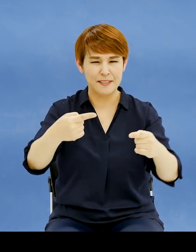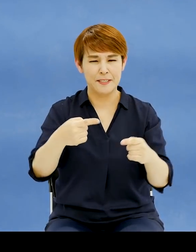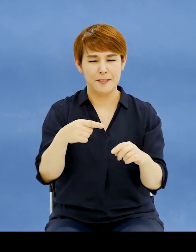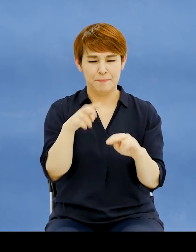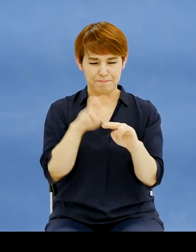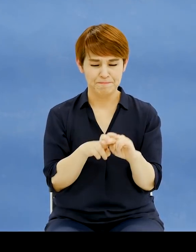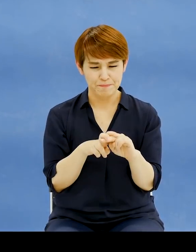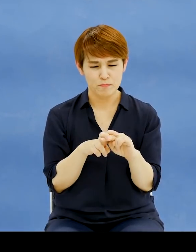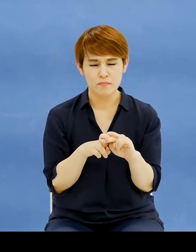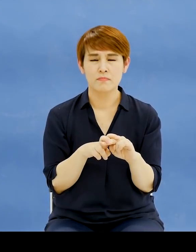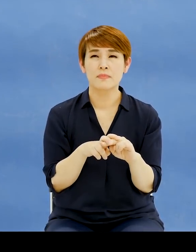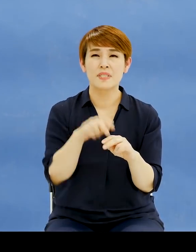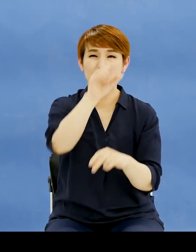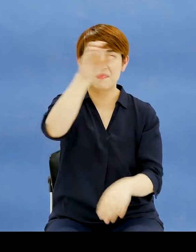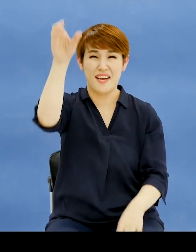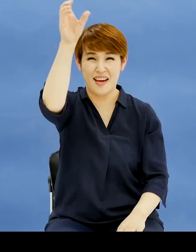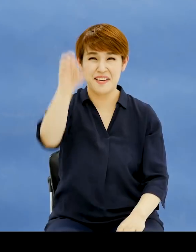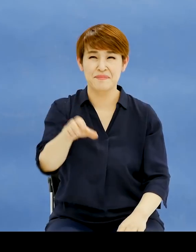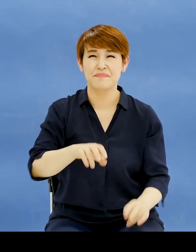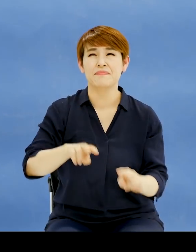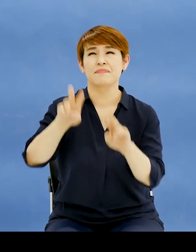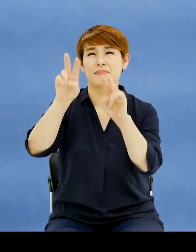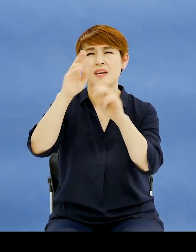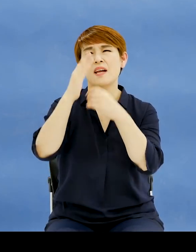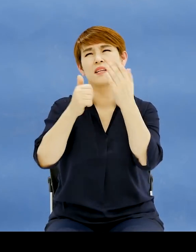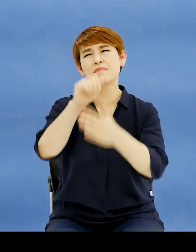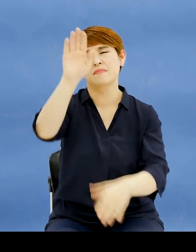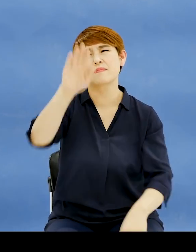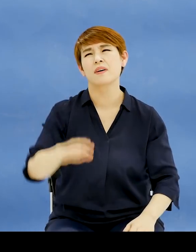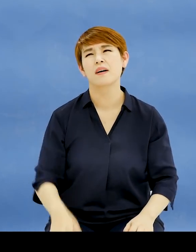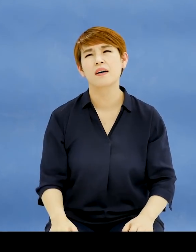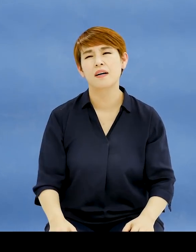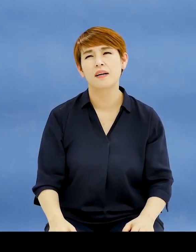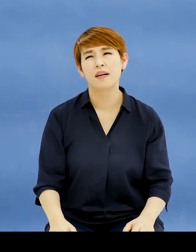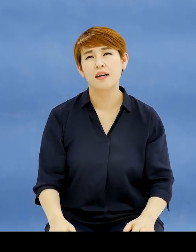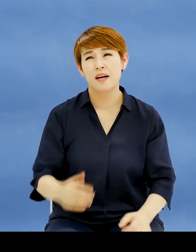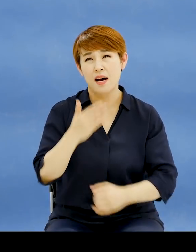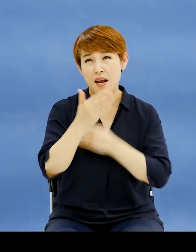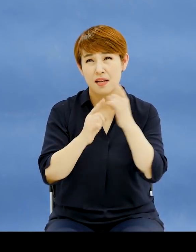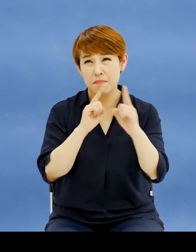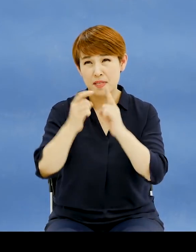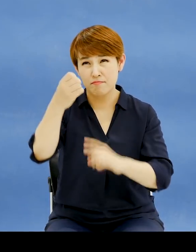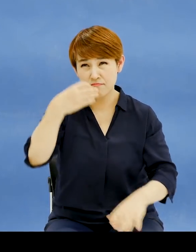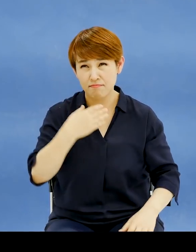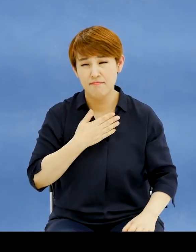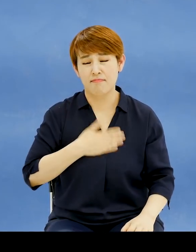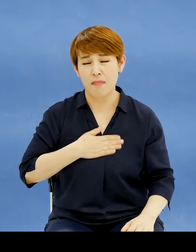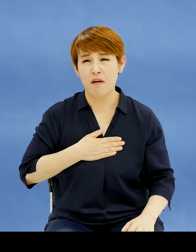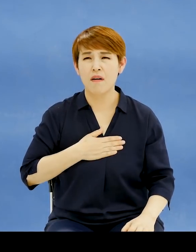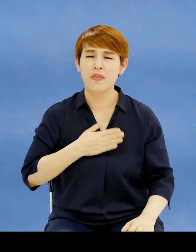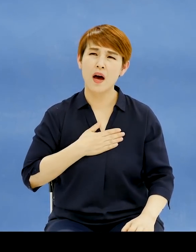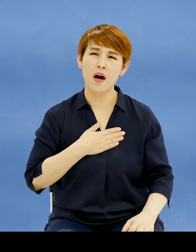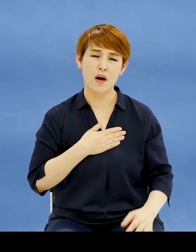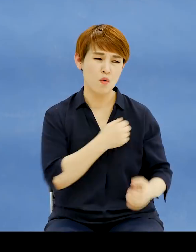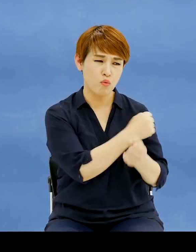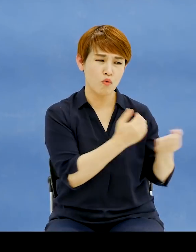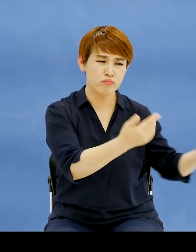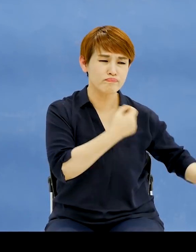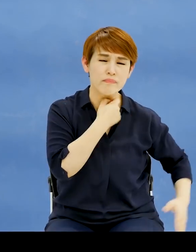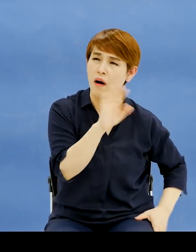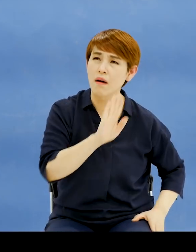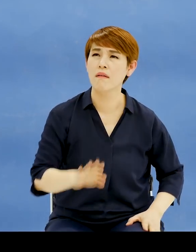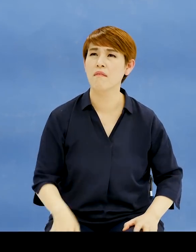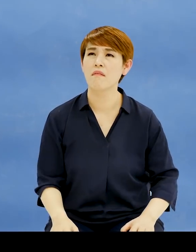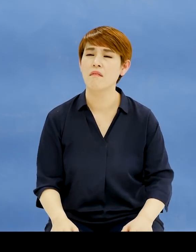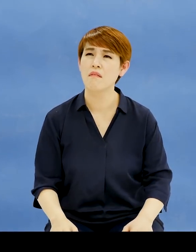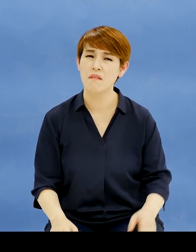보고 하나님 제가 딱 알겠어요. 이게 말씀이 있고 하나님 말씀하시니까. 근데 저는 용서하고